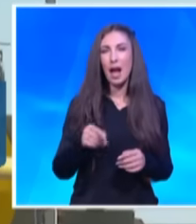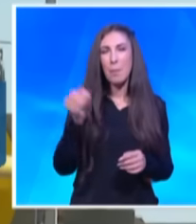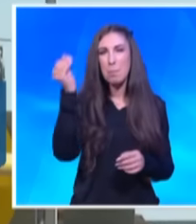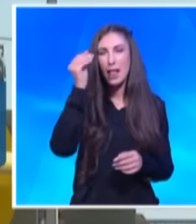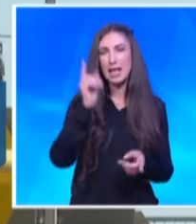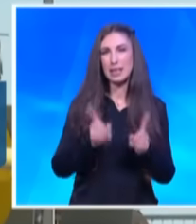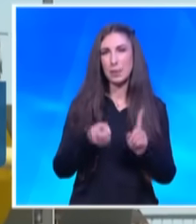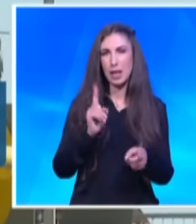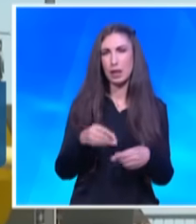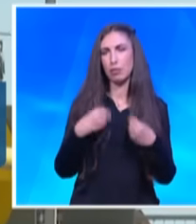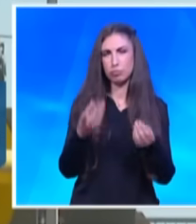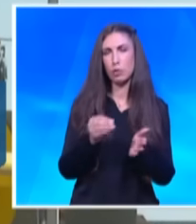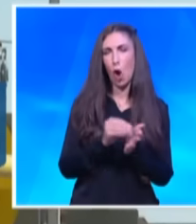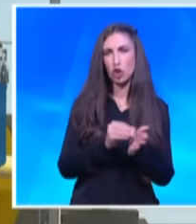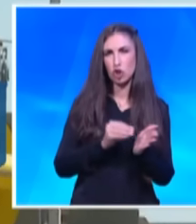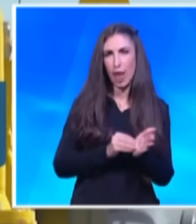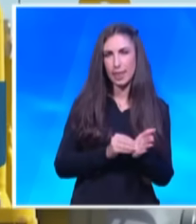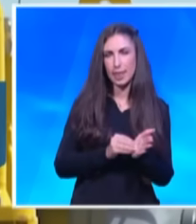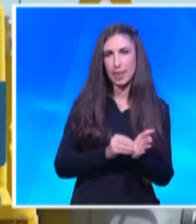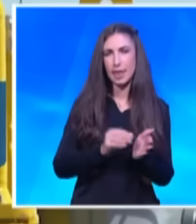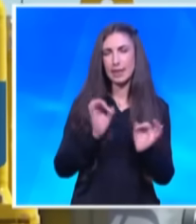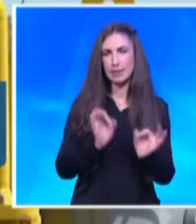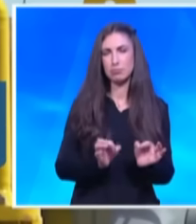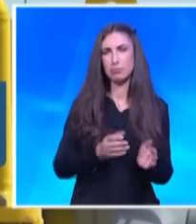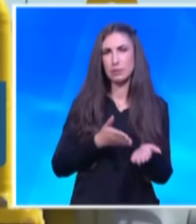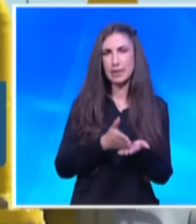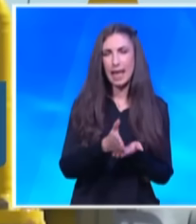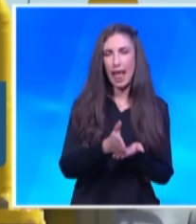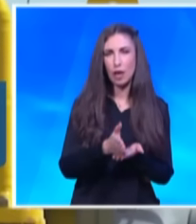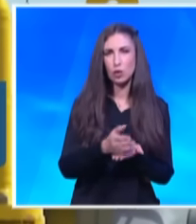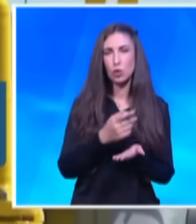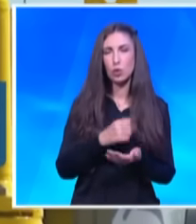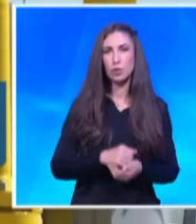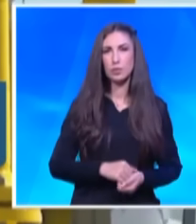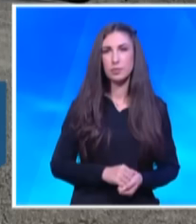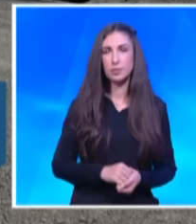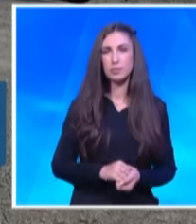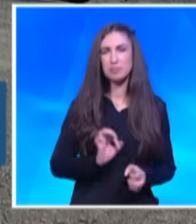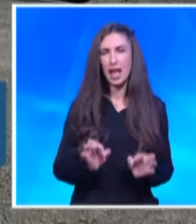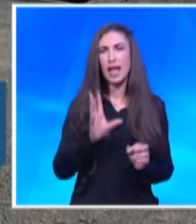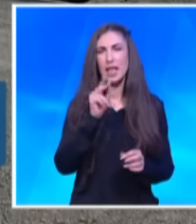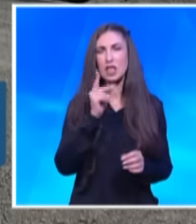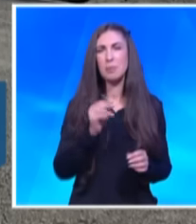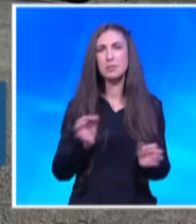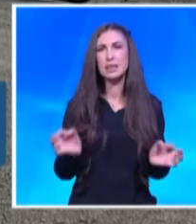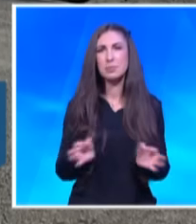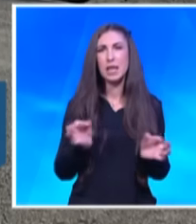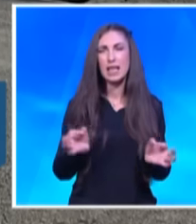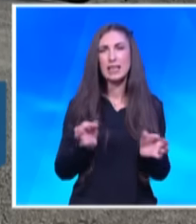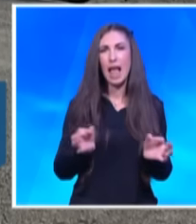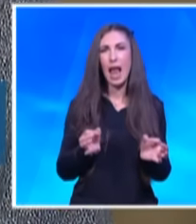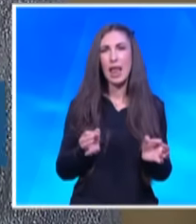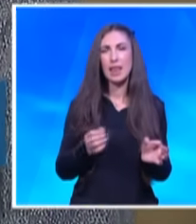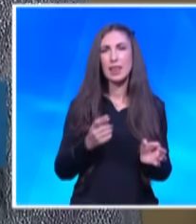българските изпълнители и други, са се отчитали директно на да го наречем